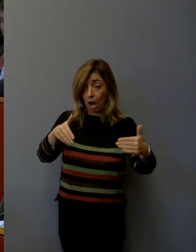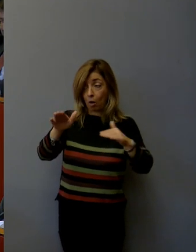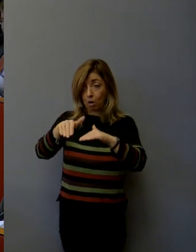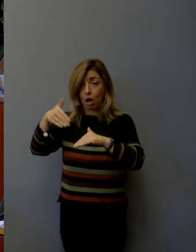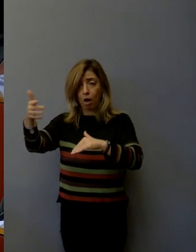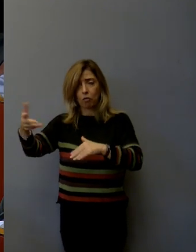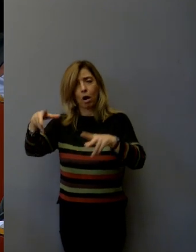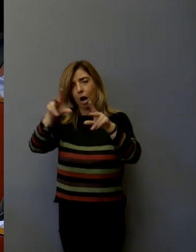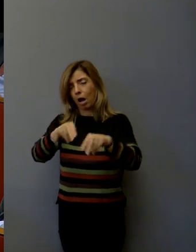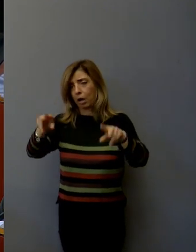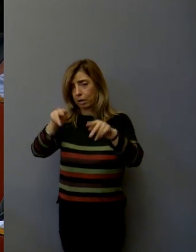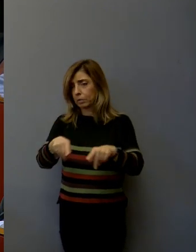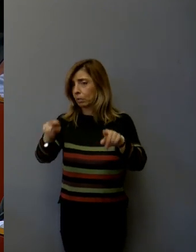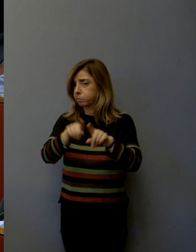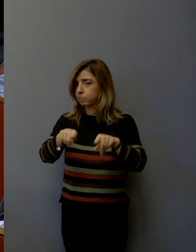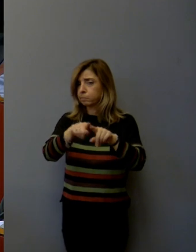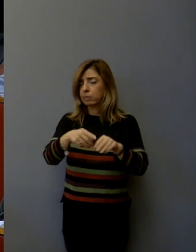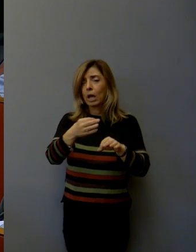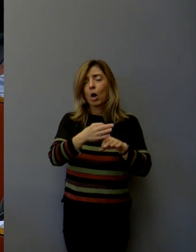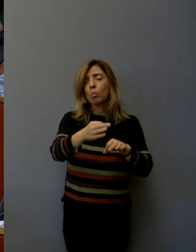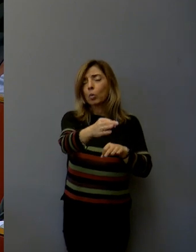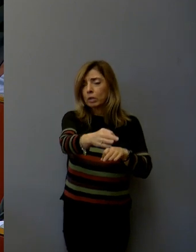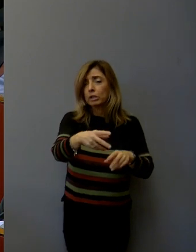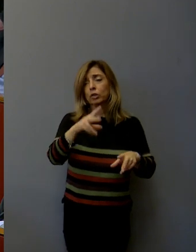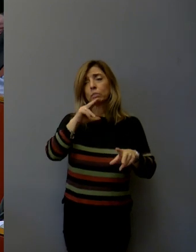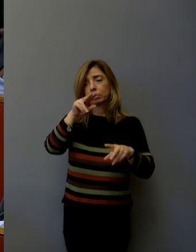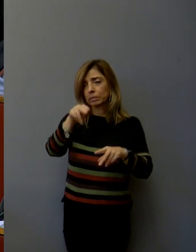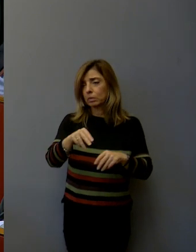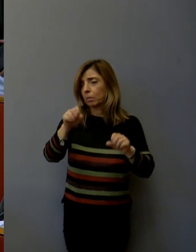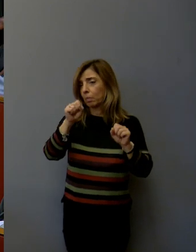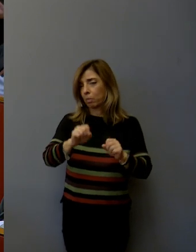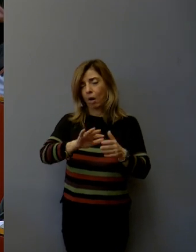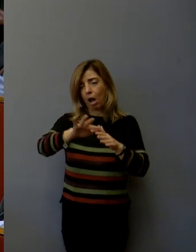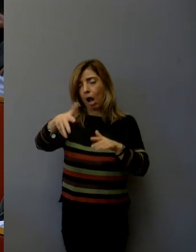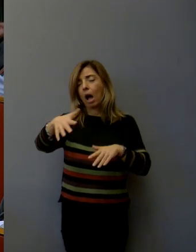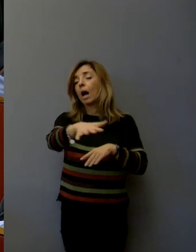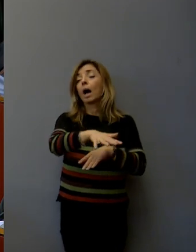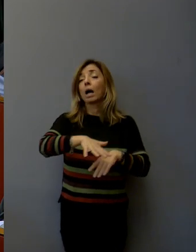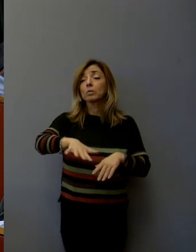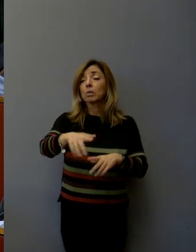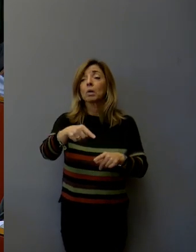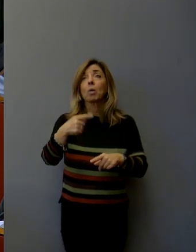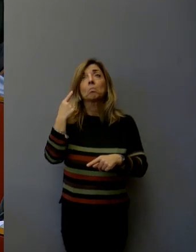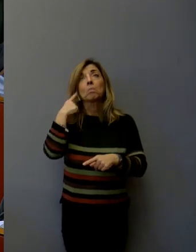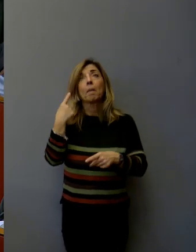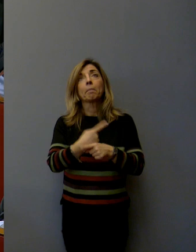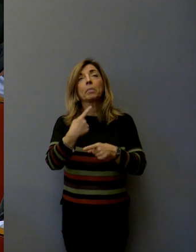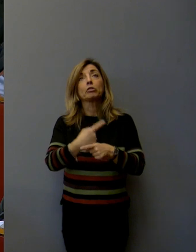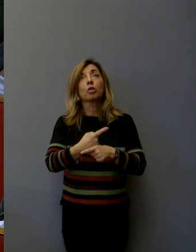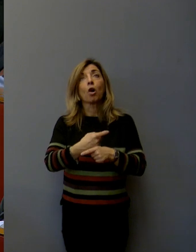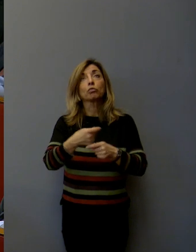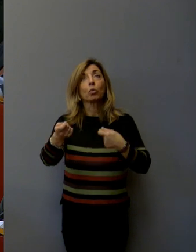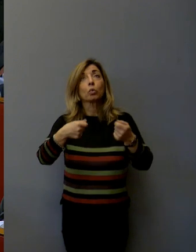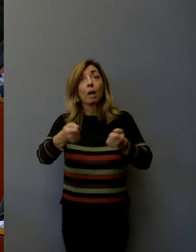ha fatto il municipio e così hanno fatto i CIV e così hanno fatto i cittadini che non sentivano il bisogno di questa grande distribuzione